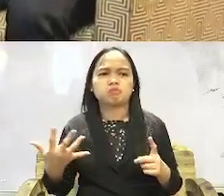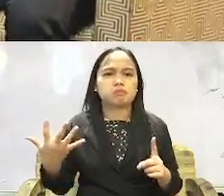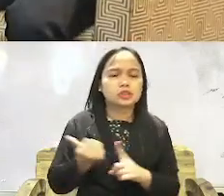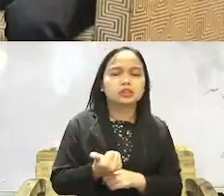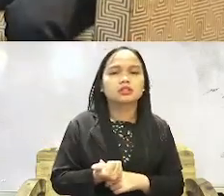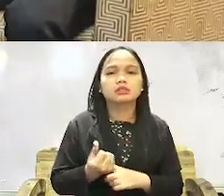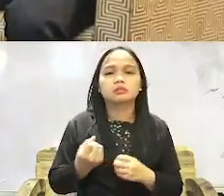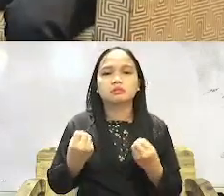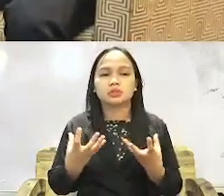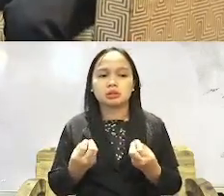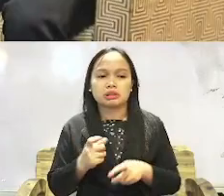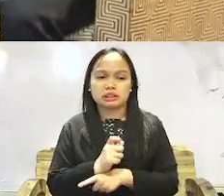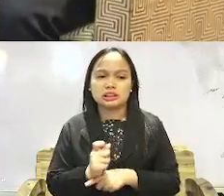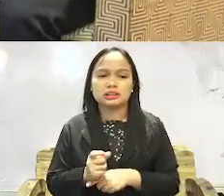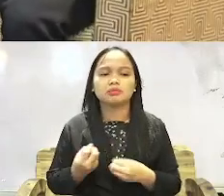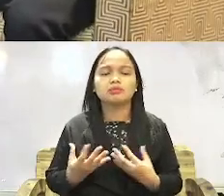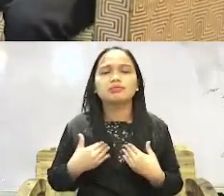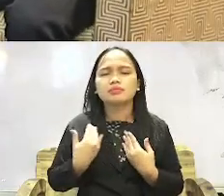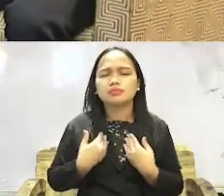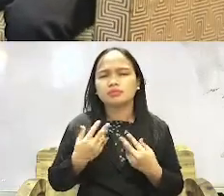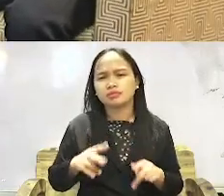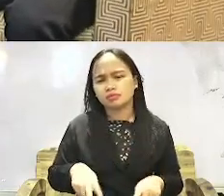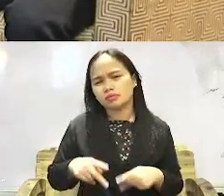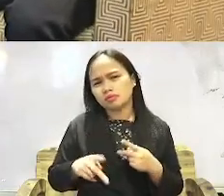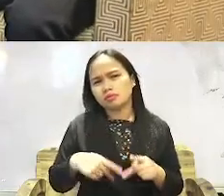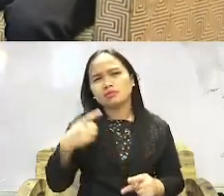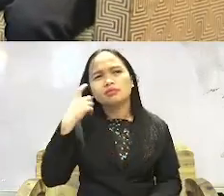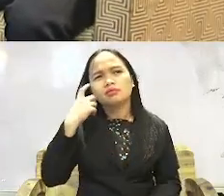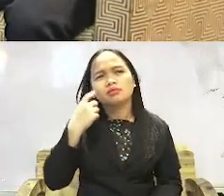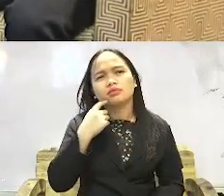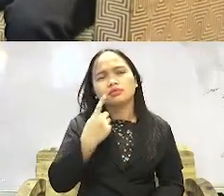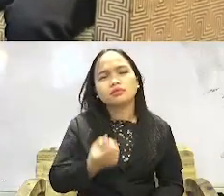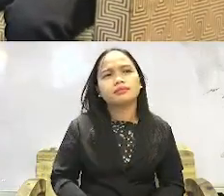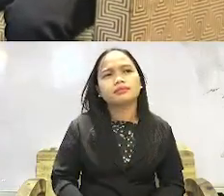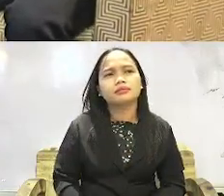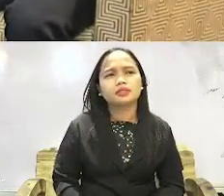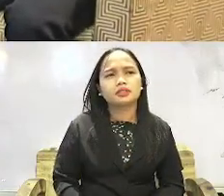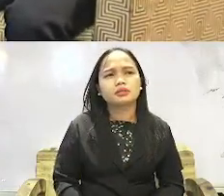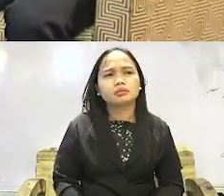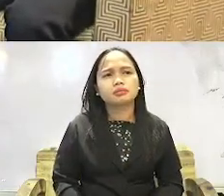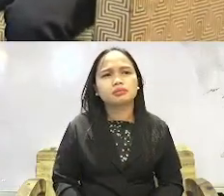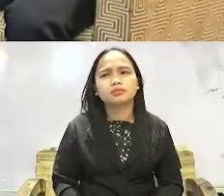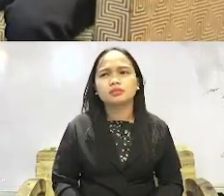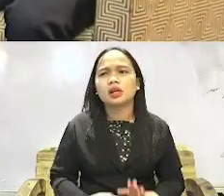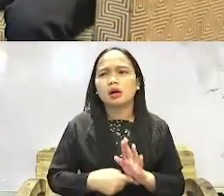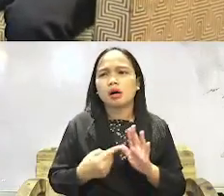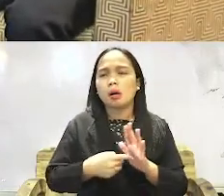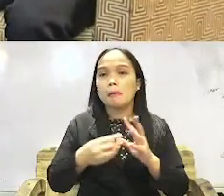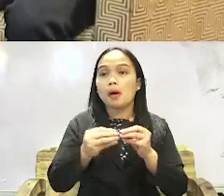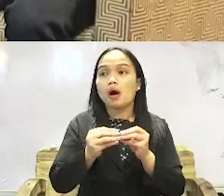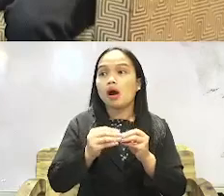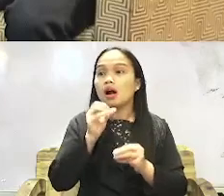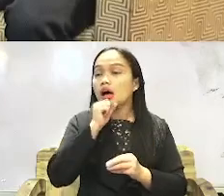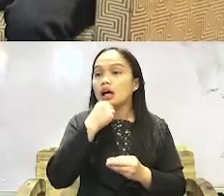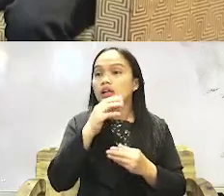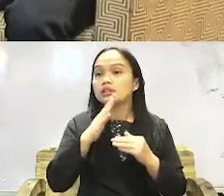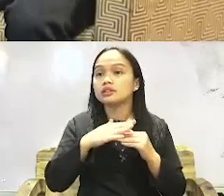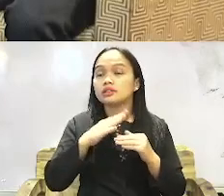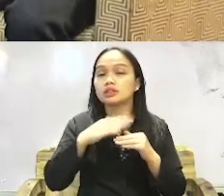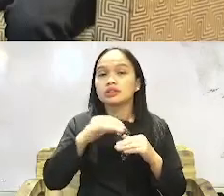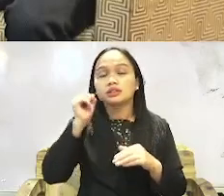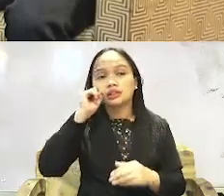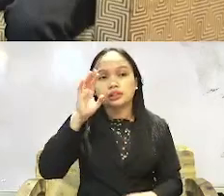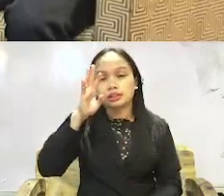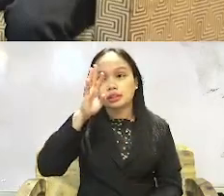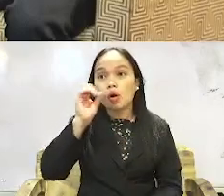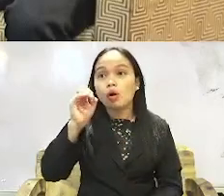people. Eh. Kasi sabi ko nga, imagine nyo, minsan sabi ko nga, mas matanda pa sa'yo, Sir Dominic.